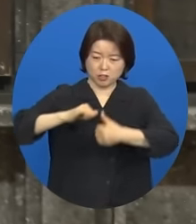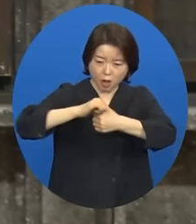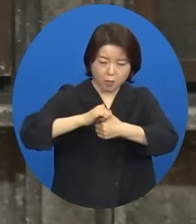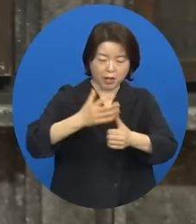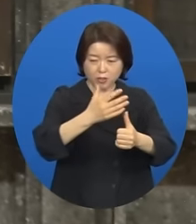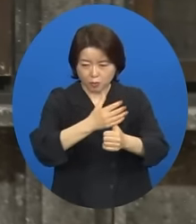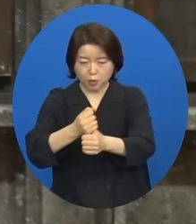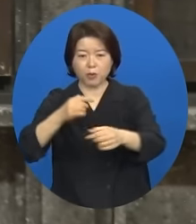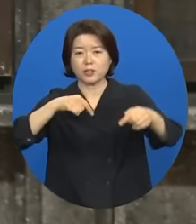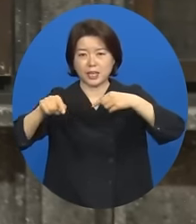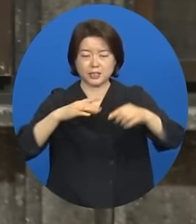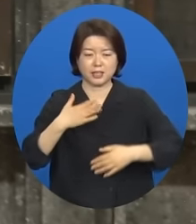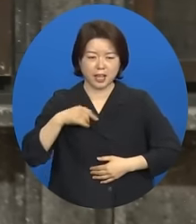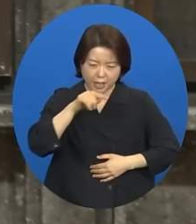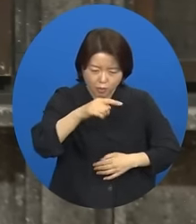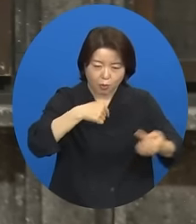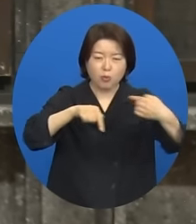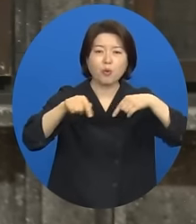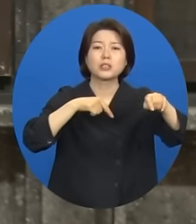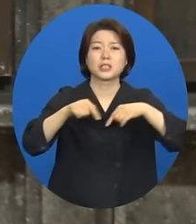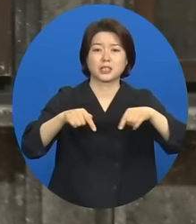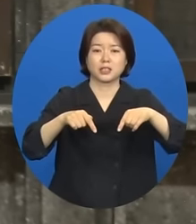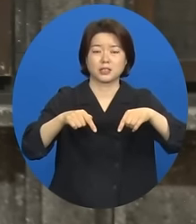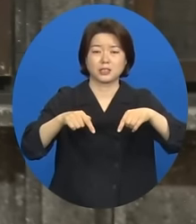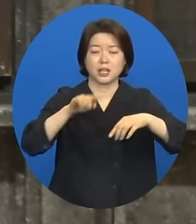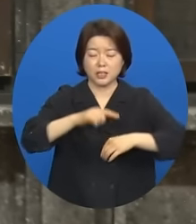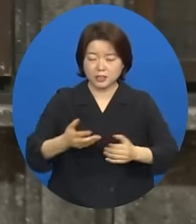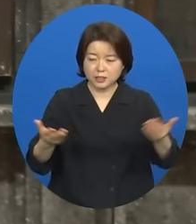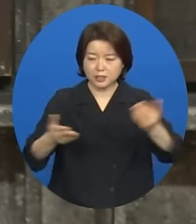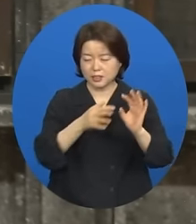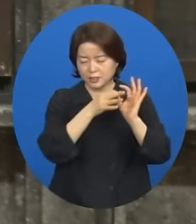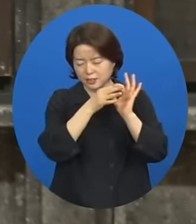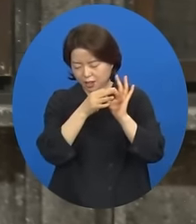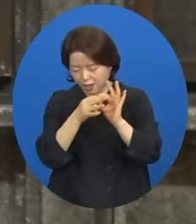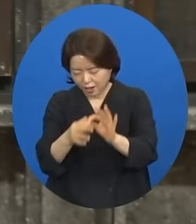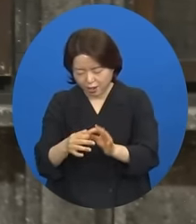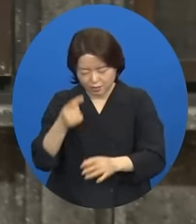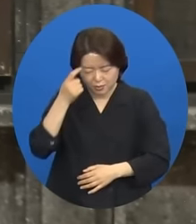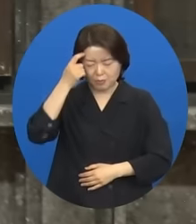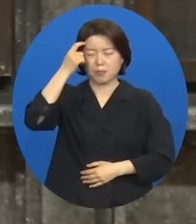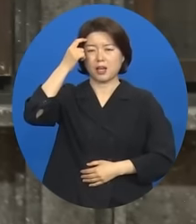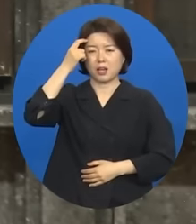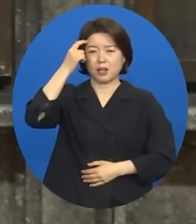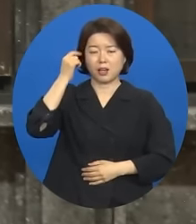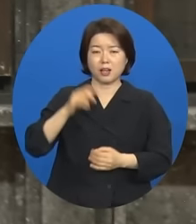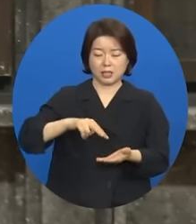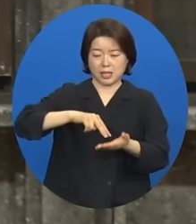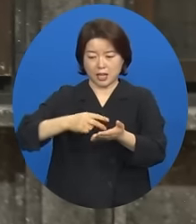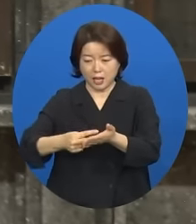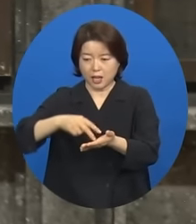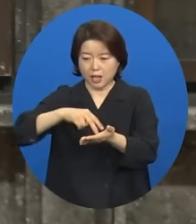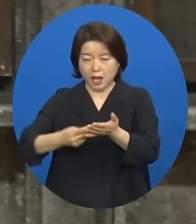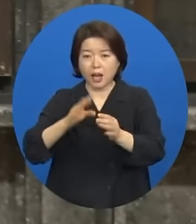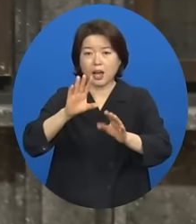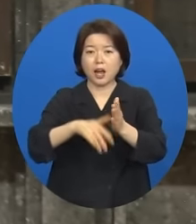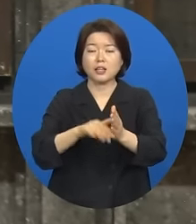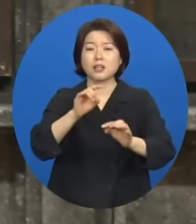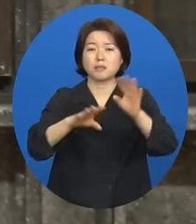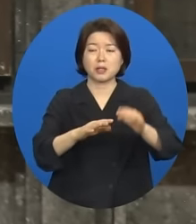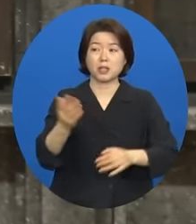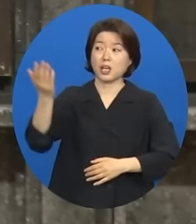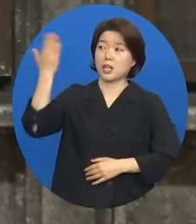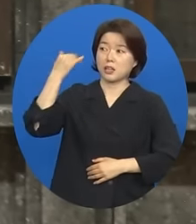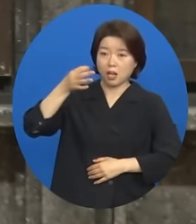있어. 내가 너를 통치하고 있어. 그 사건이 계속 절 때마다 다리를 쩔뚝쩔뚝 할 때마다 그날이 생각이 나는